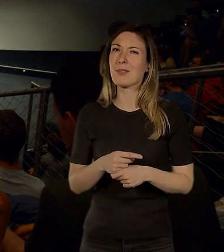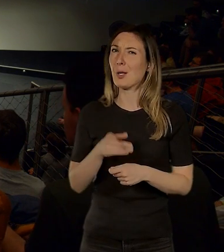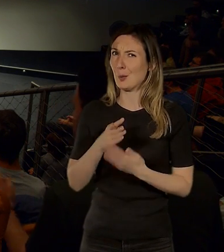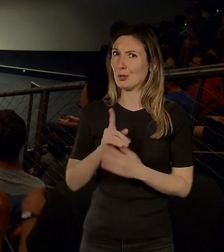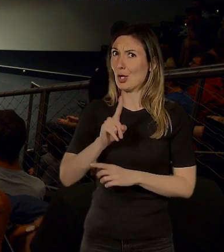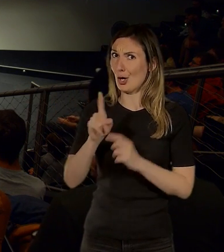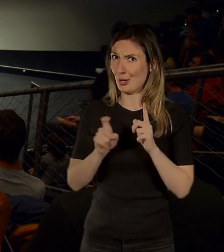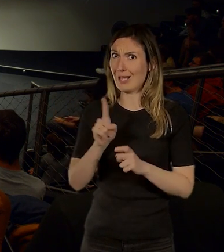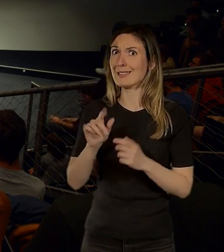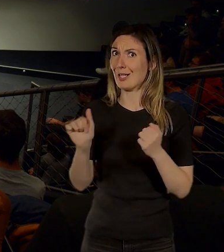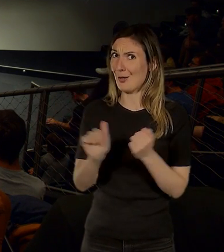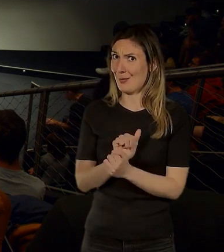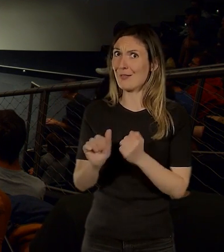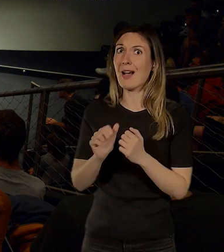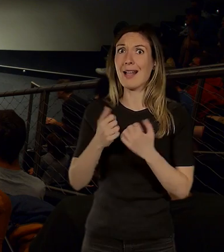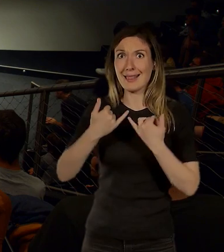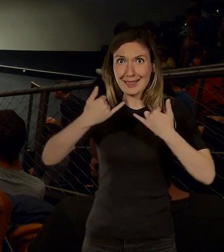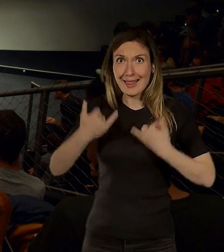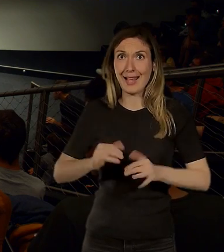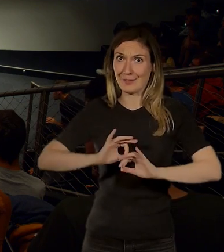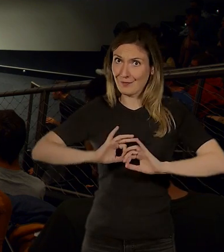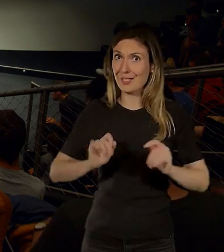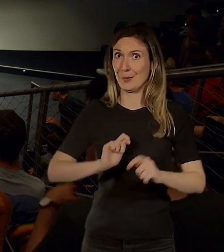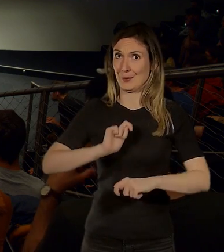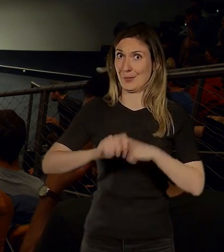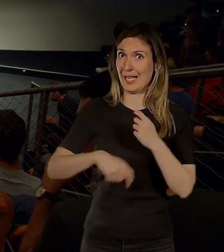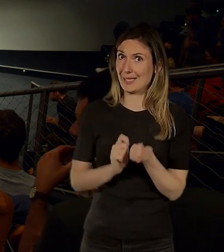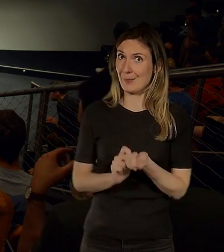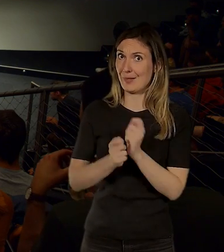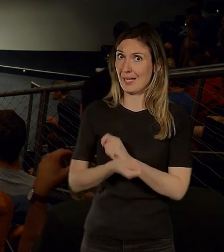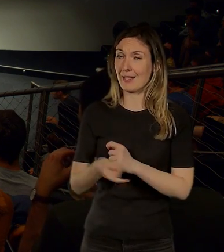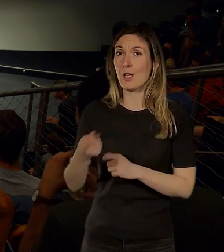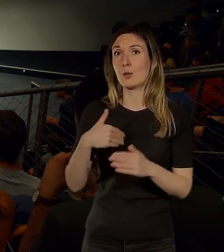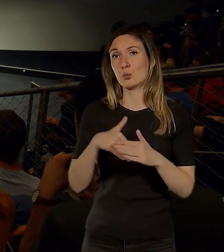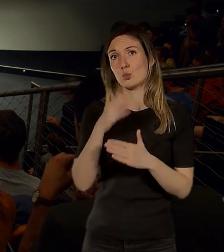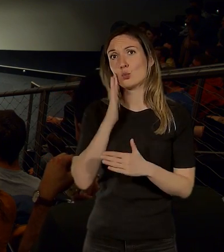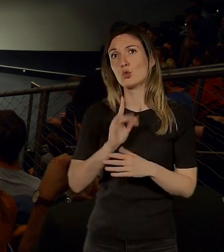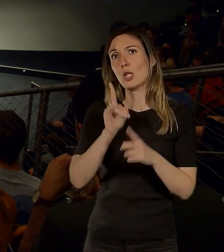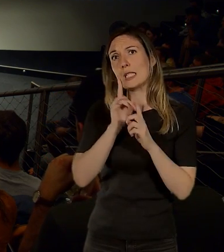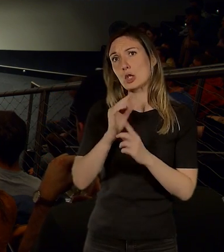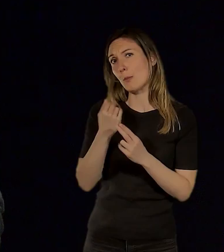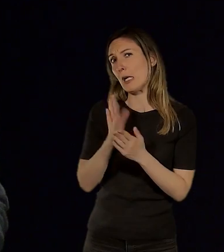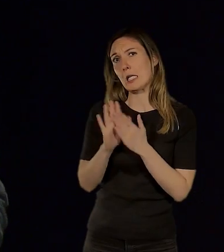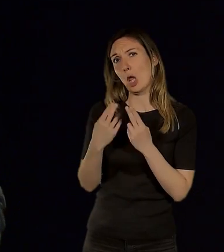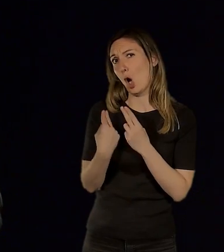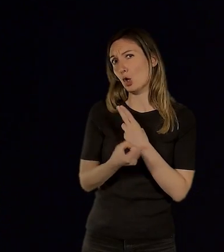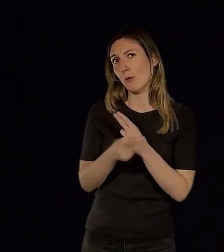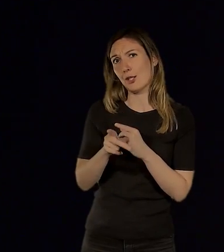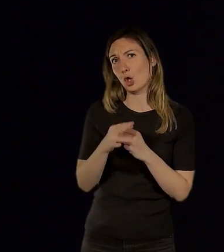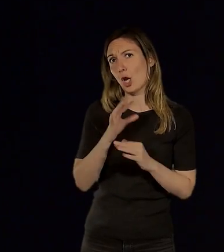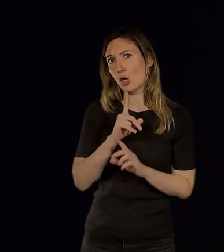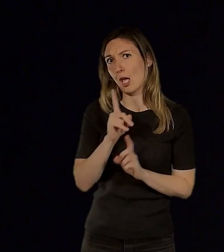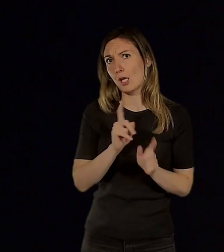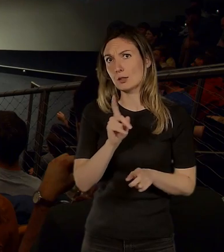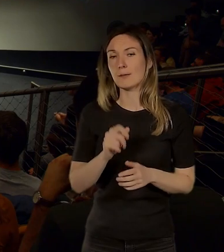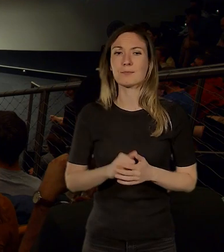několikáté, to, jestli nelze už teď něco udělat. Pane náměstku Hřibe, jenom nějakou rychlou reakci. Jo, no